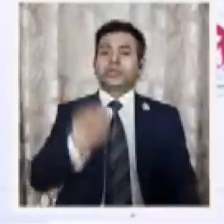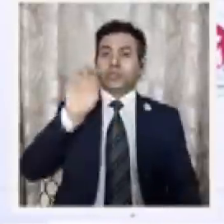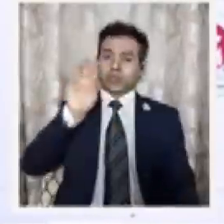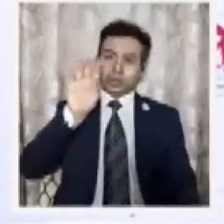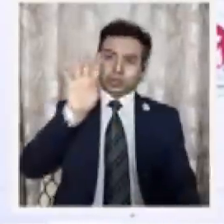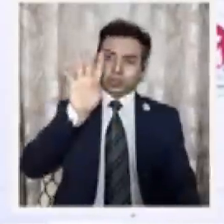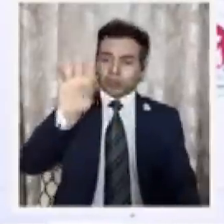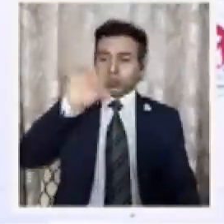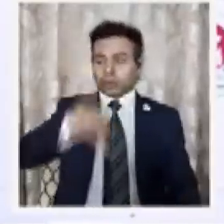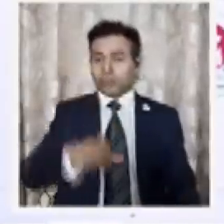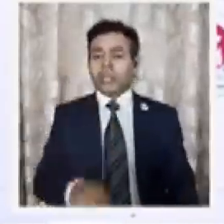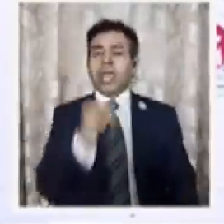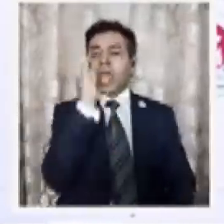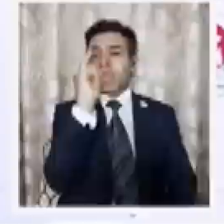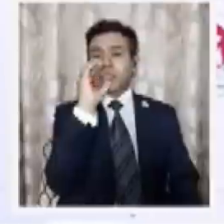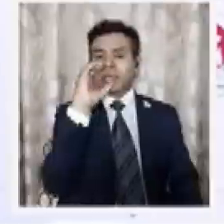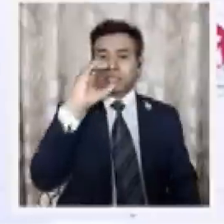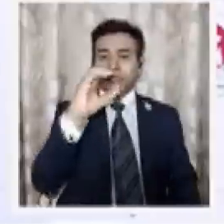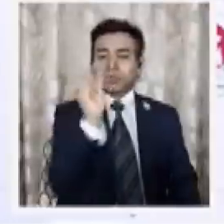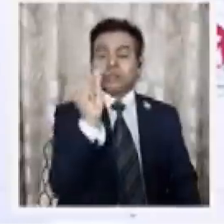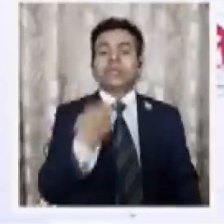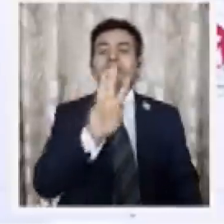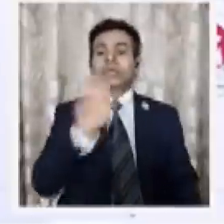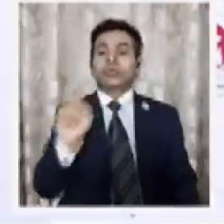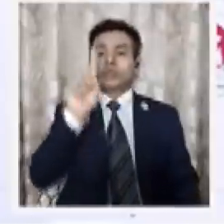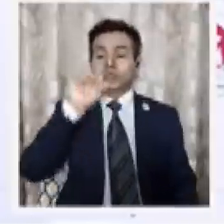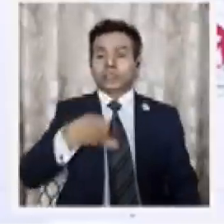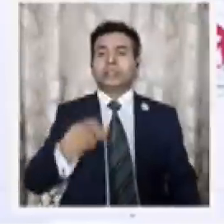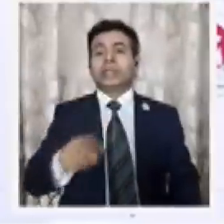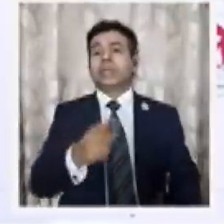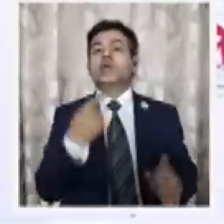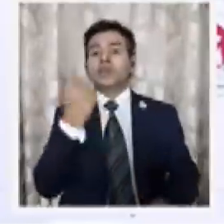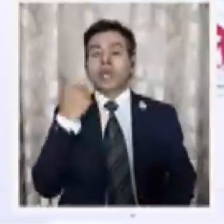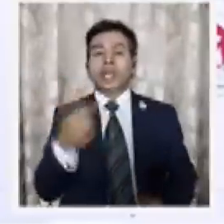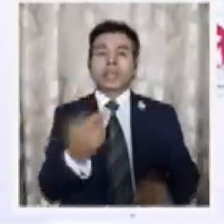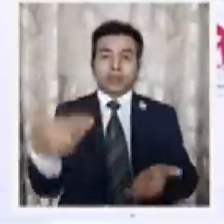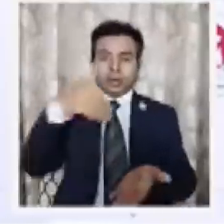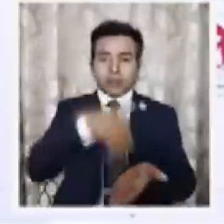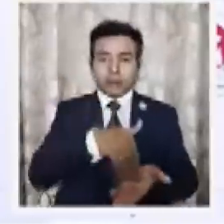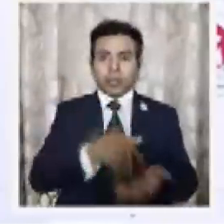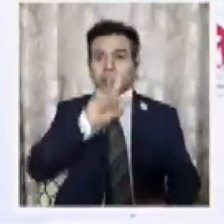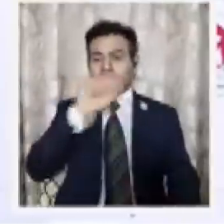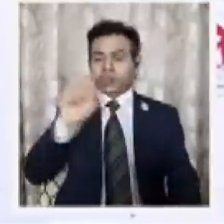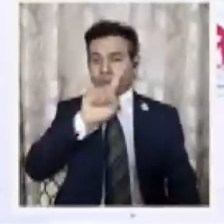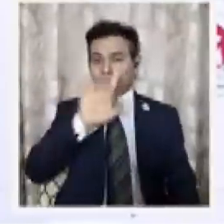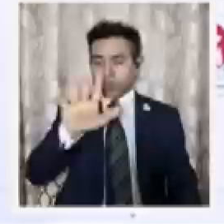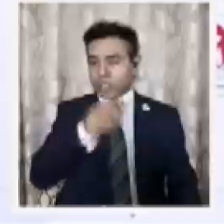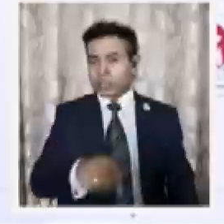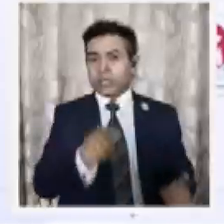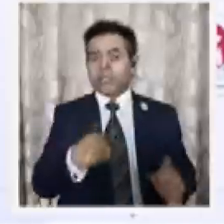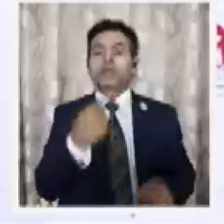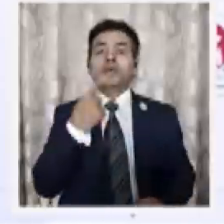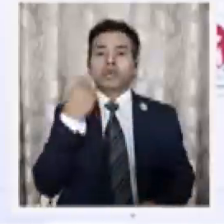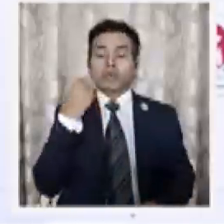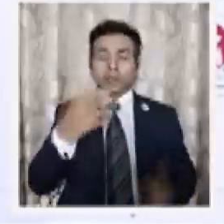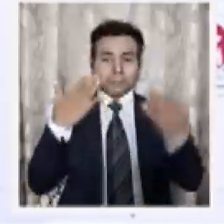এ পর্যন্ত তথ্য 4,449 জন এবং আইসিইউতে ভর্তি রোগীর সংখ্যা 220 জন। সারা দেশে চব্বিশ ঘন্টায় ভর্তিকৃত